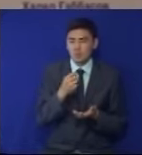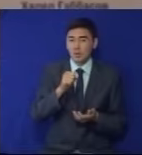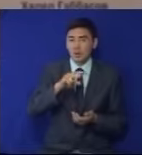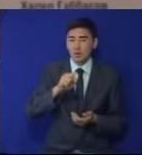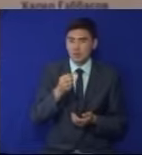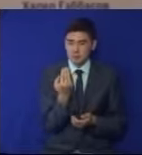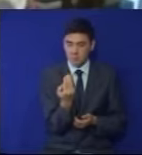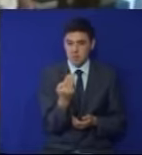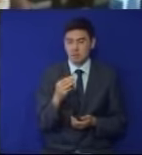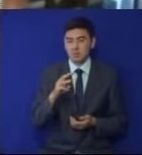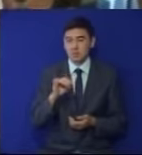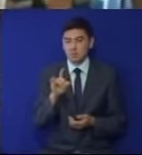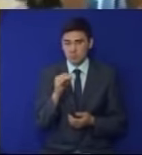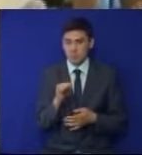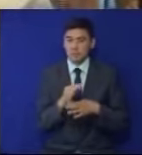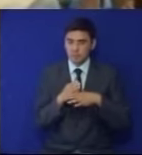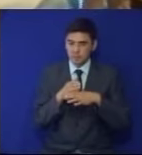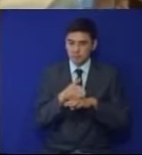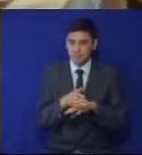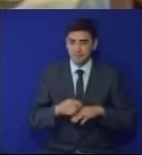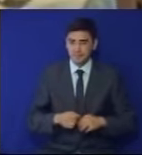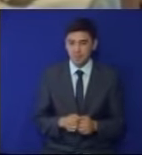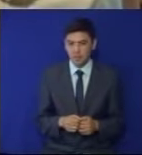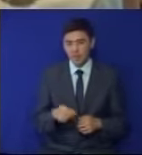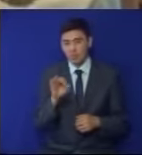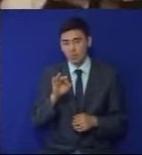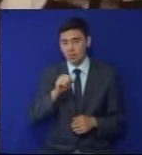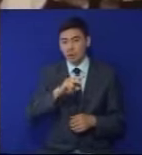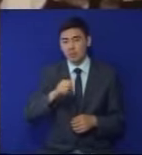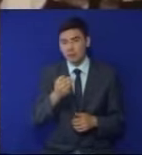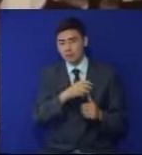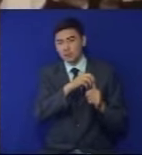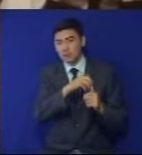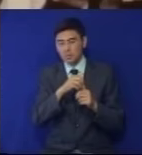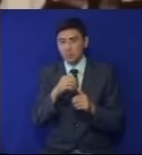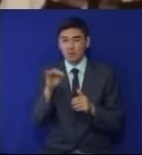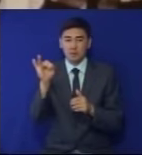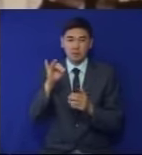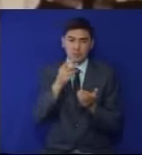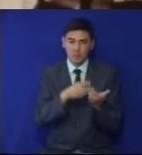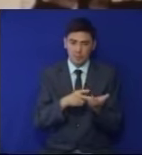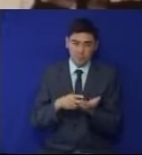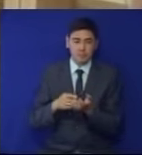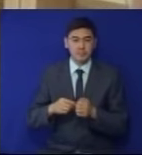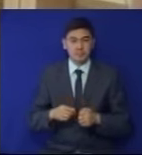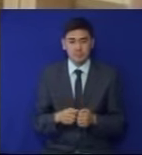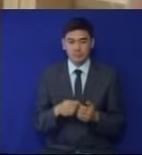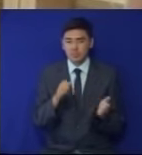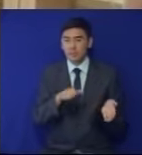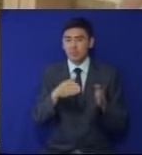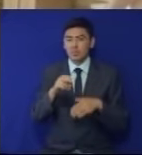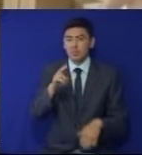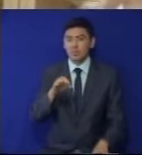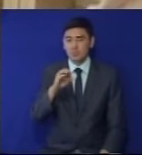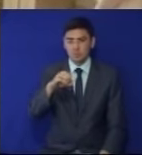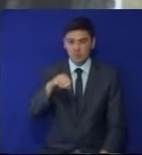арыстары мұражайында да Алашорда үкіметі мен ұлт зиялылары туралы тарихи деректерге қанықты. Сондай-ақ Достоевский